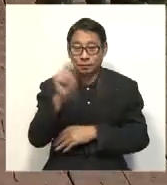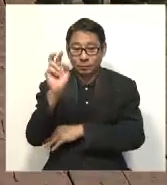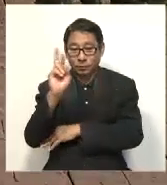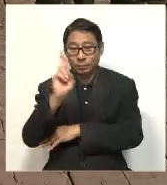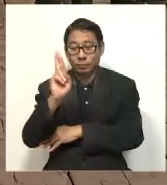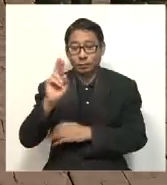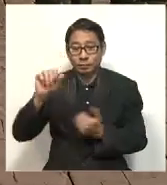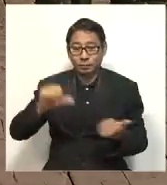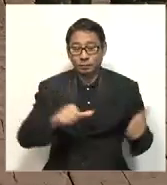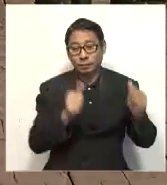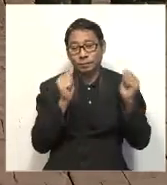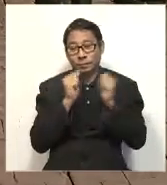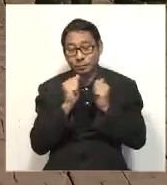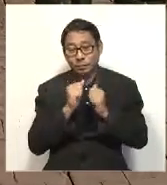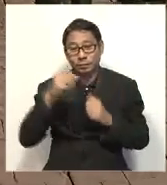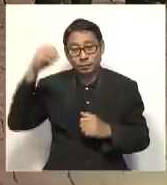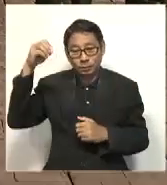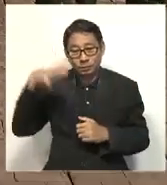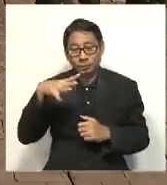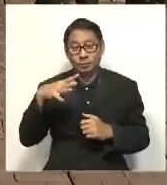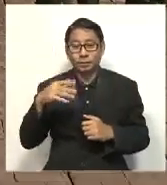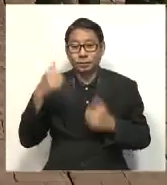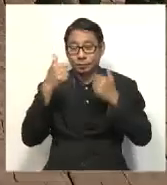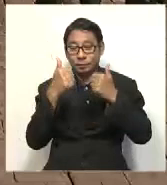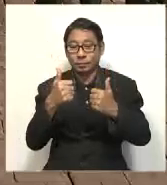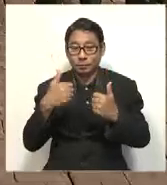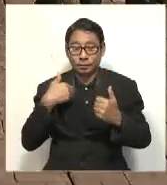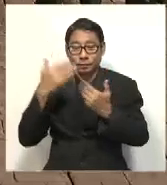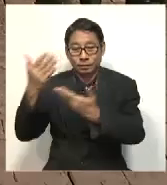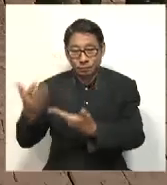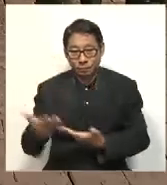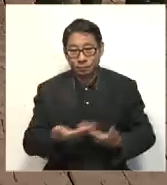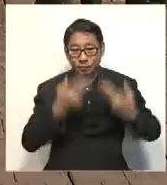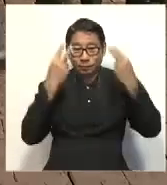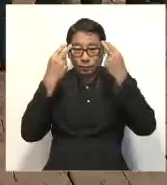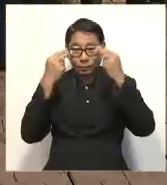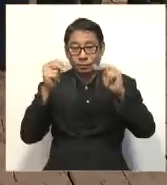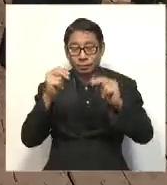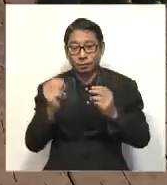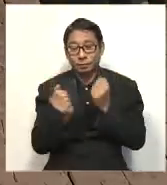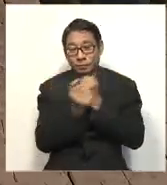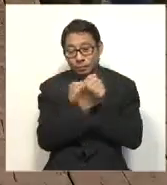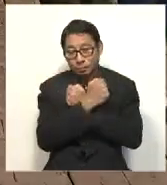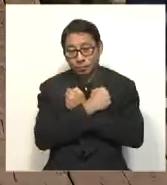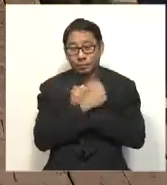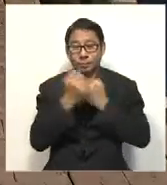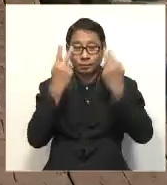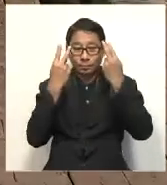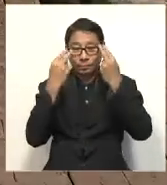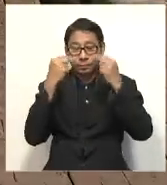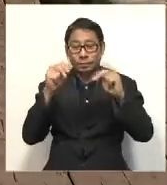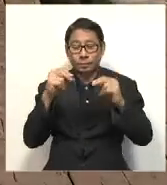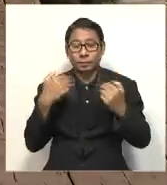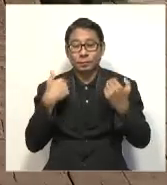นี้นะคะอากาศค่อนข้างเย็นแต่แดดค่อนข้างที่จะจัดค่ะท่ามกลางการต้อนรับนายกรัฐมนตรีอย่างอบอุ่นซึ่งนายกรัฐมนตรีก็บ